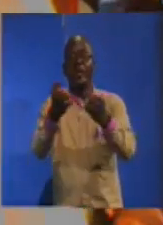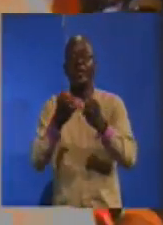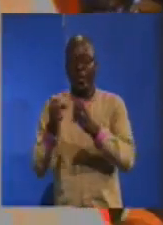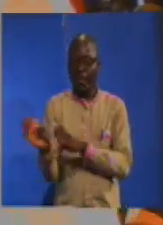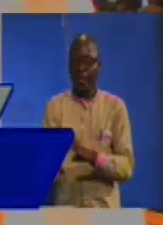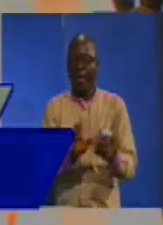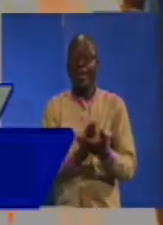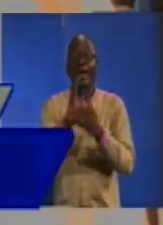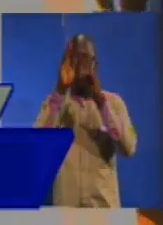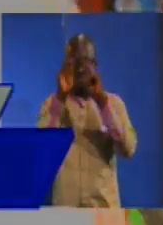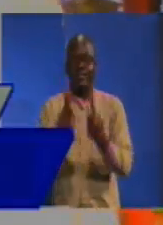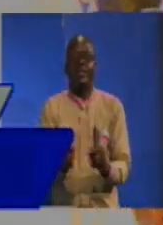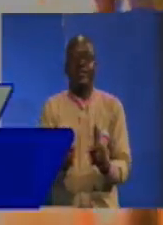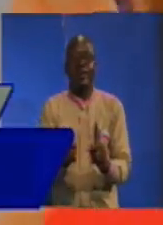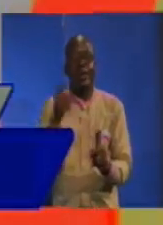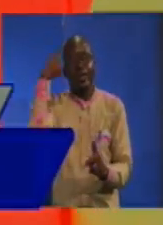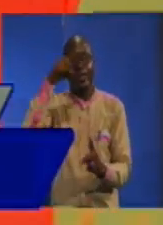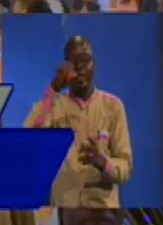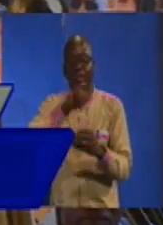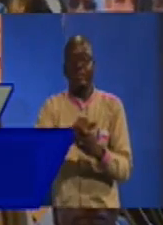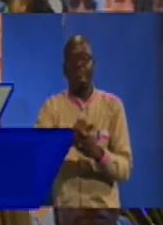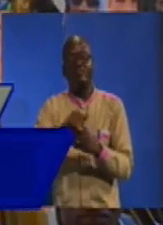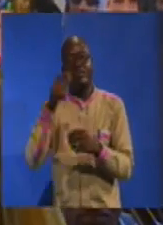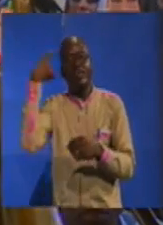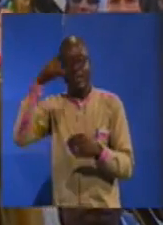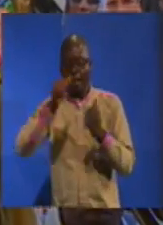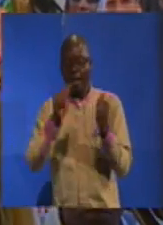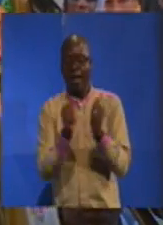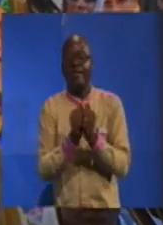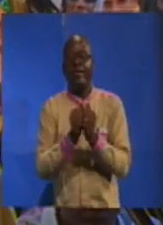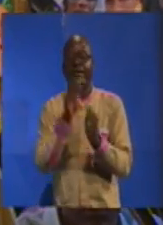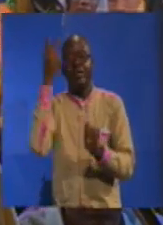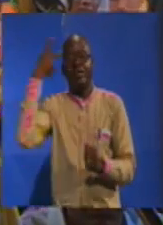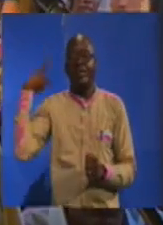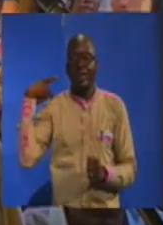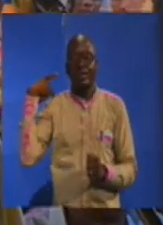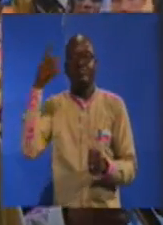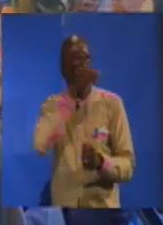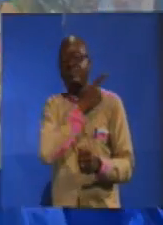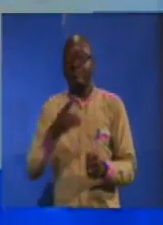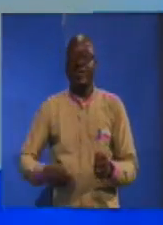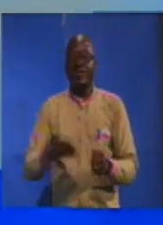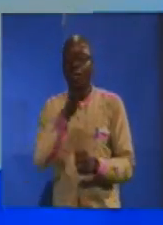par ces réfugiés au cours de cet échange direct avec le patron de la diplomatie burkinabé.